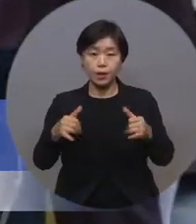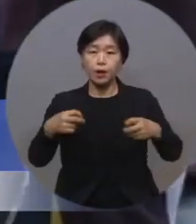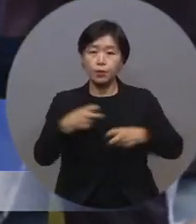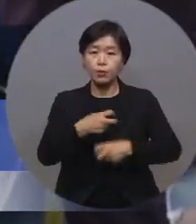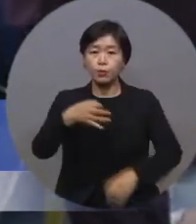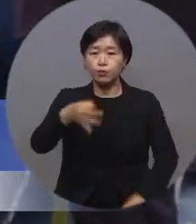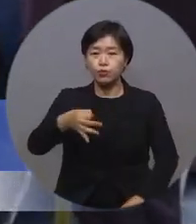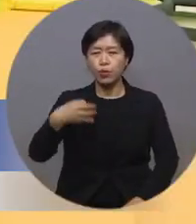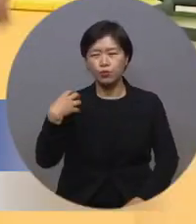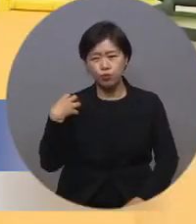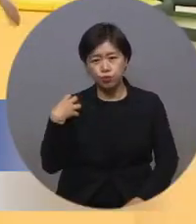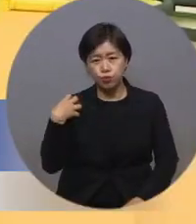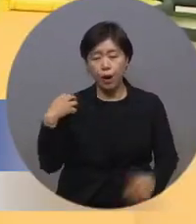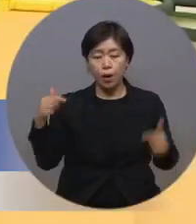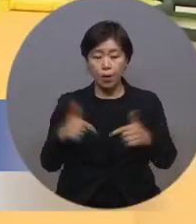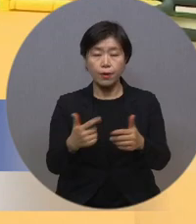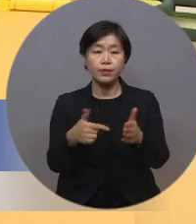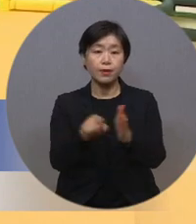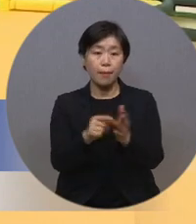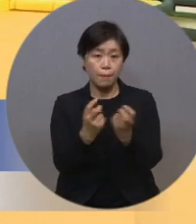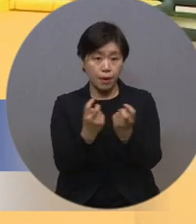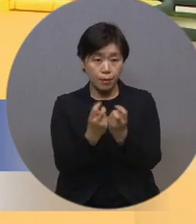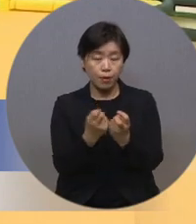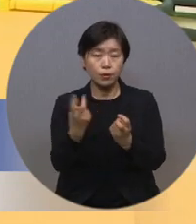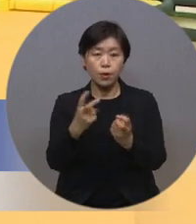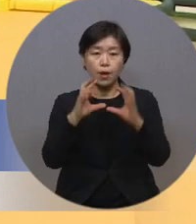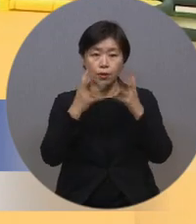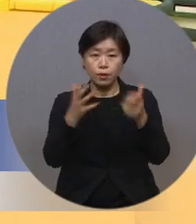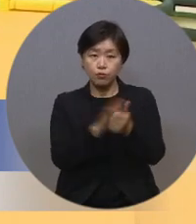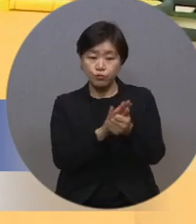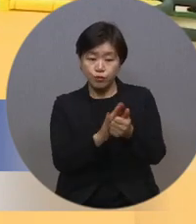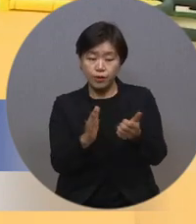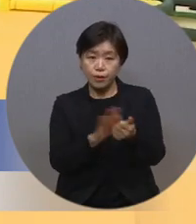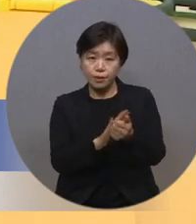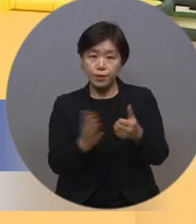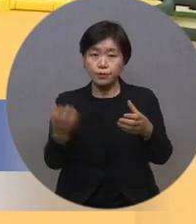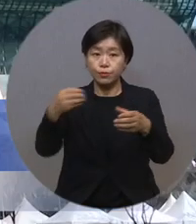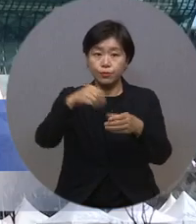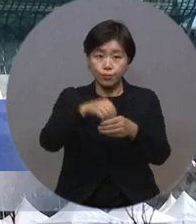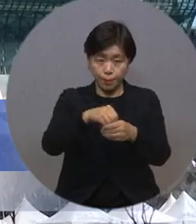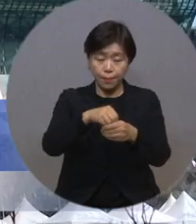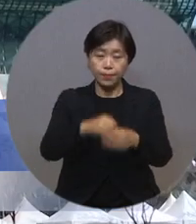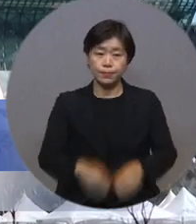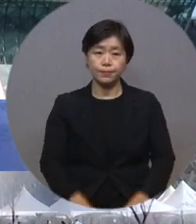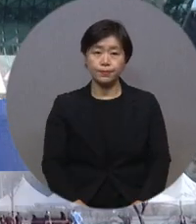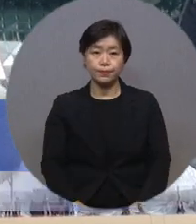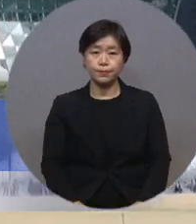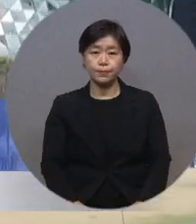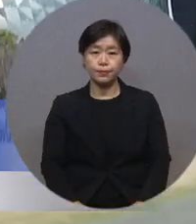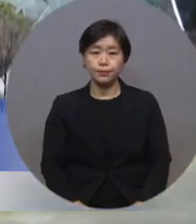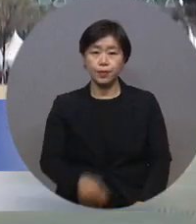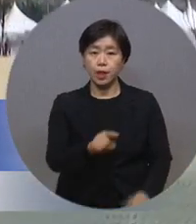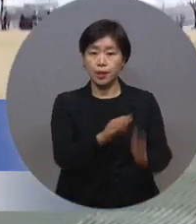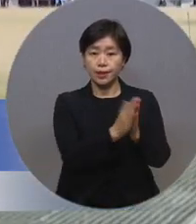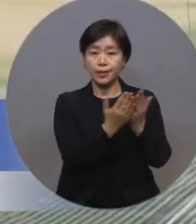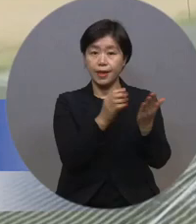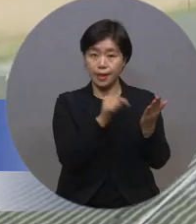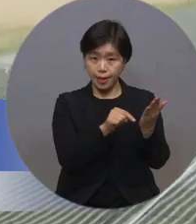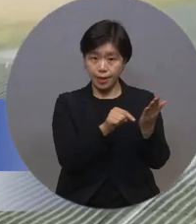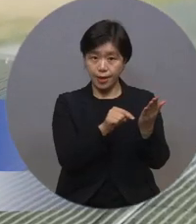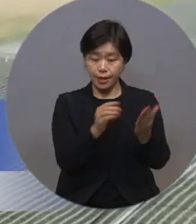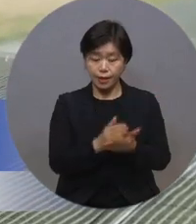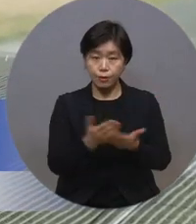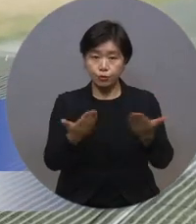위한 지원 정책과 아동 돌봄 지원 서비스 등의 내용 등이 포함되어 있습니다 한편 2023